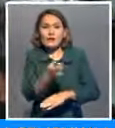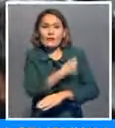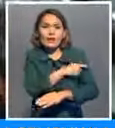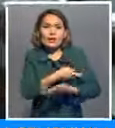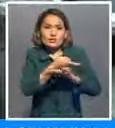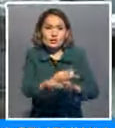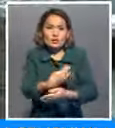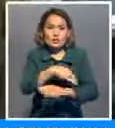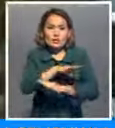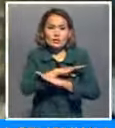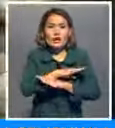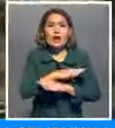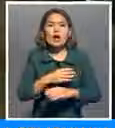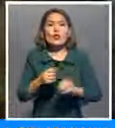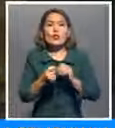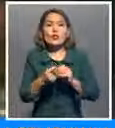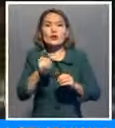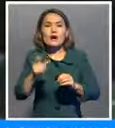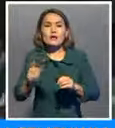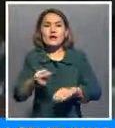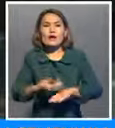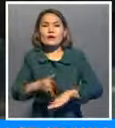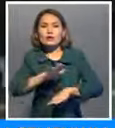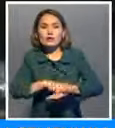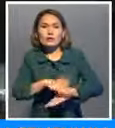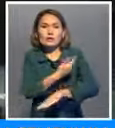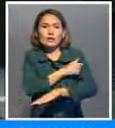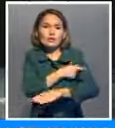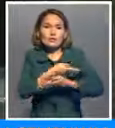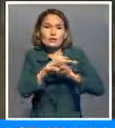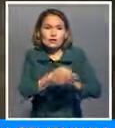2 адам ауруханада көз жұмды. Бұдан бөлек 11 адам ауыр жарақат алған.